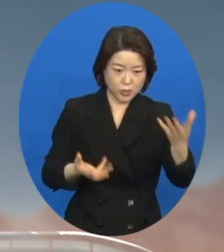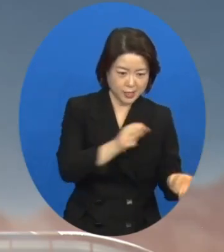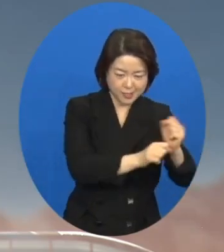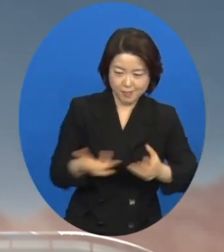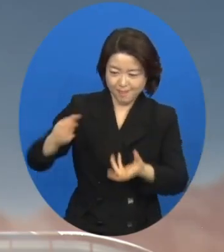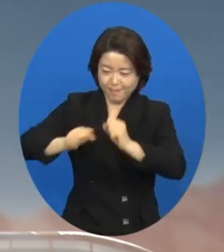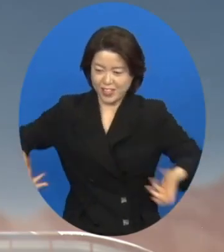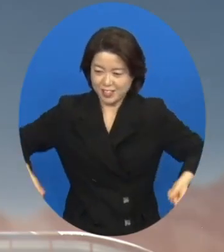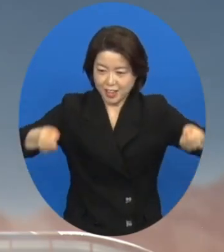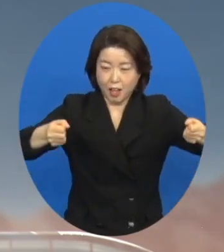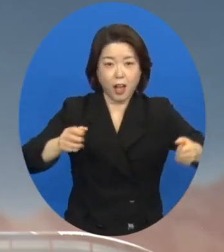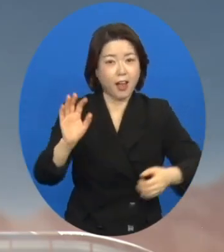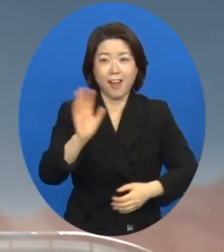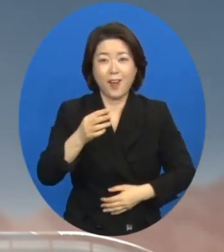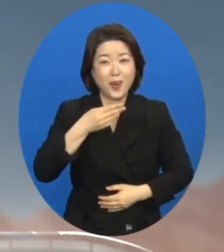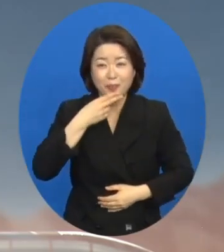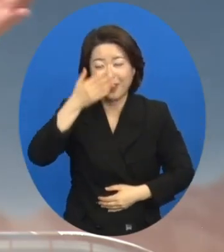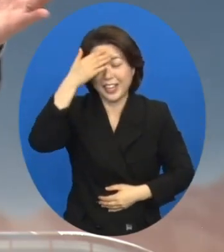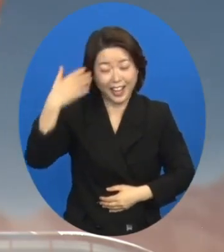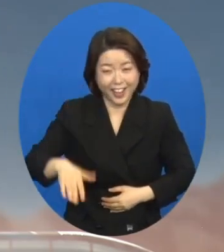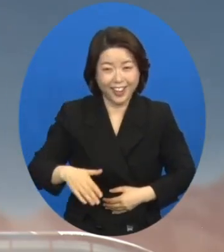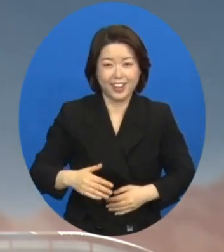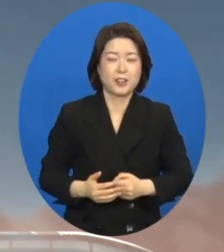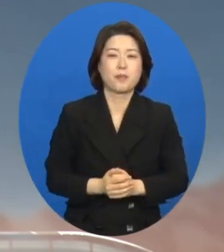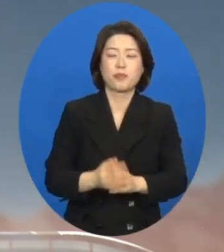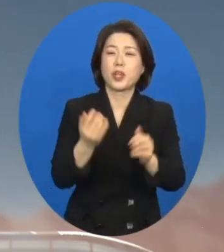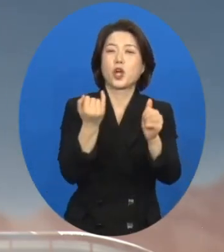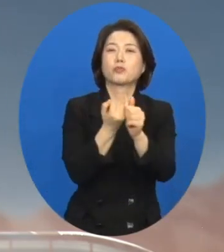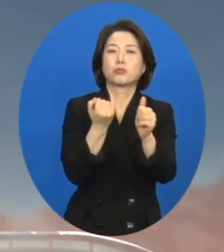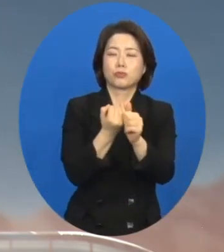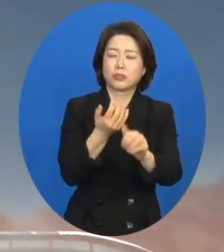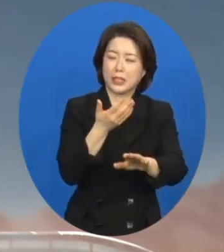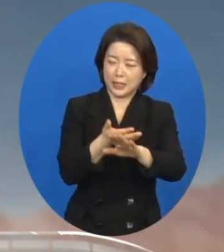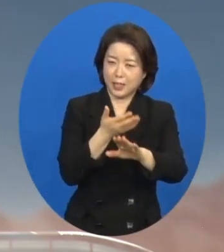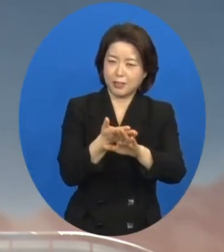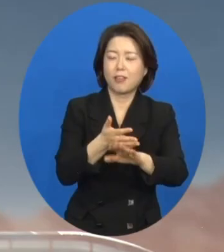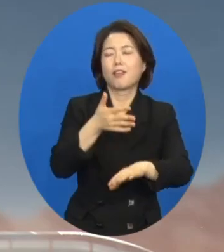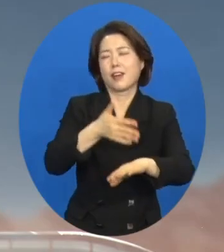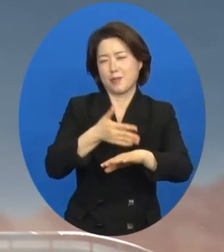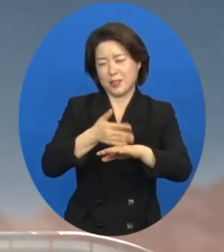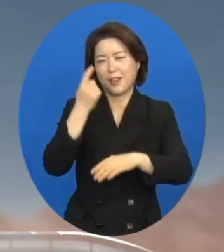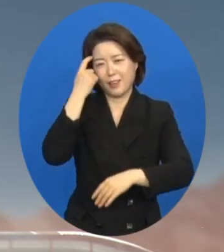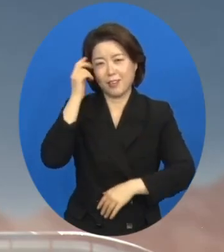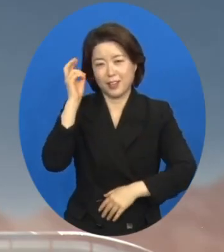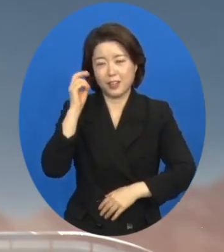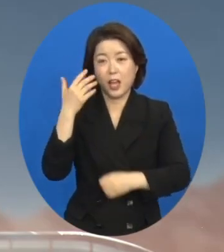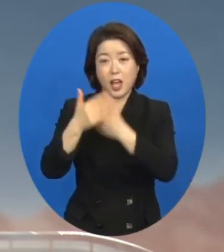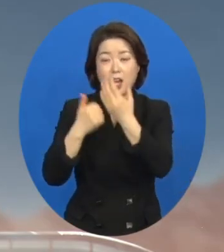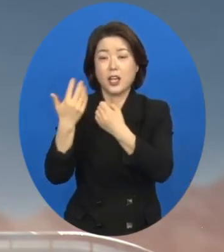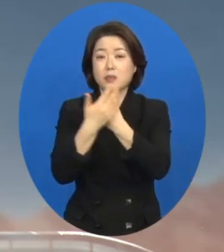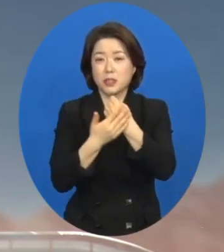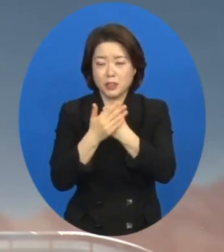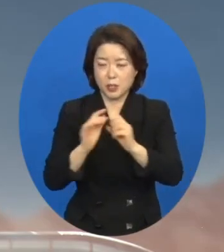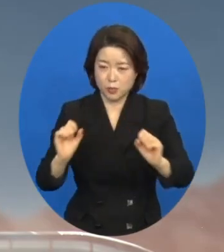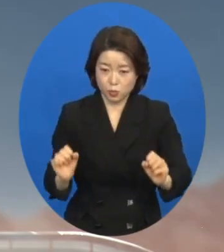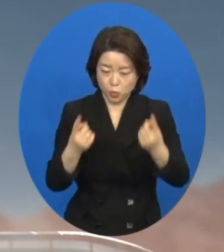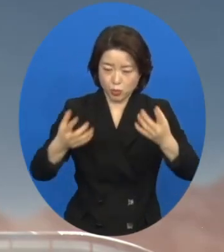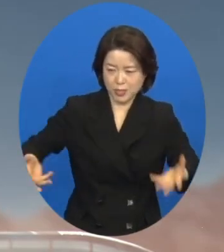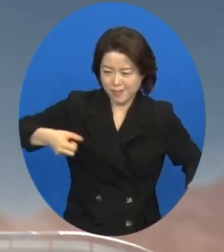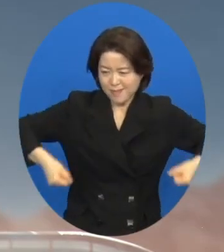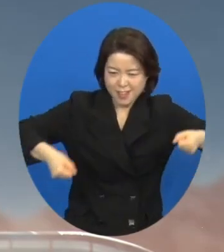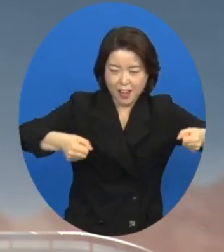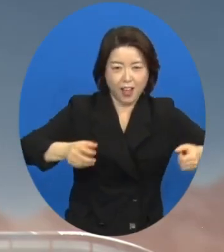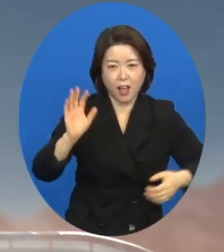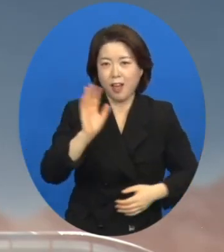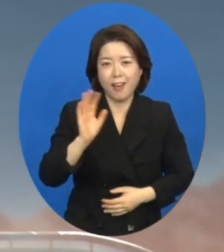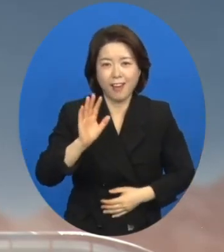겁니다. 그러니까 이 부부가 좀 다른 것도 이 감사한 거예요. 하나님의 은혜로 동시에 싸진 않고 그래도